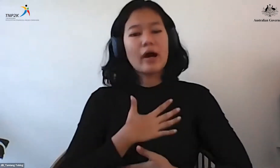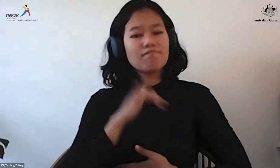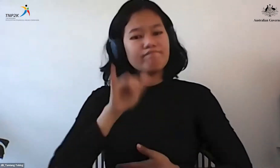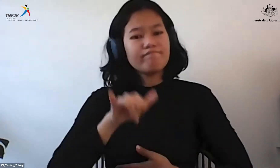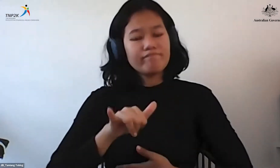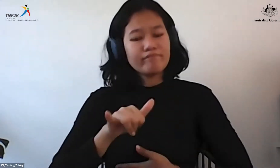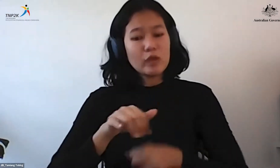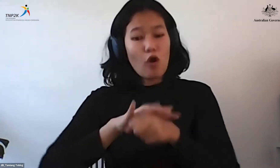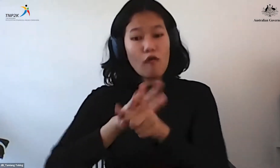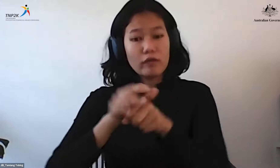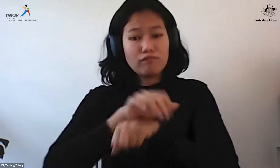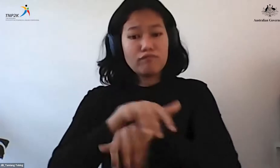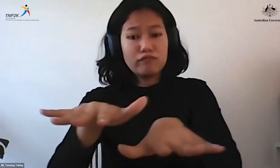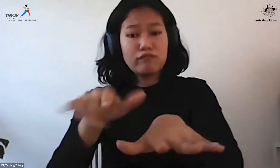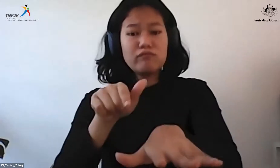COVID ya,